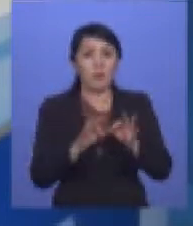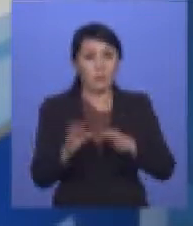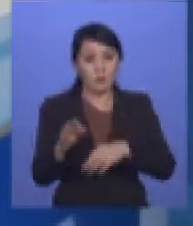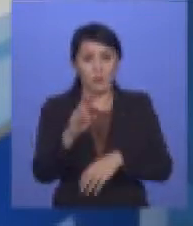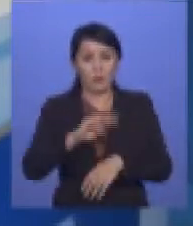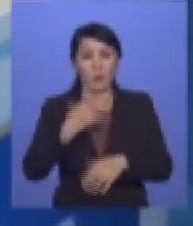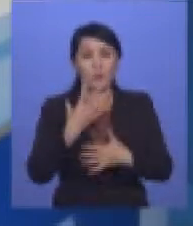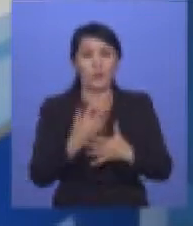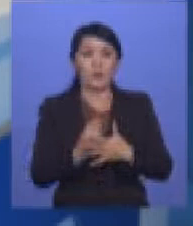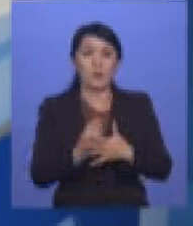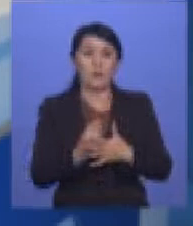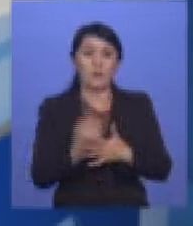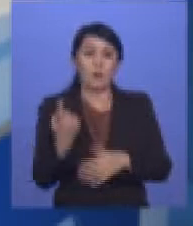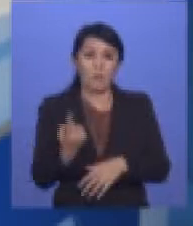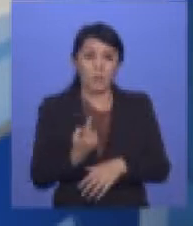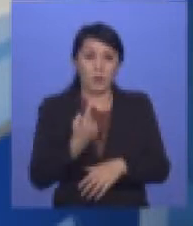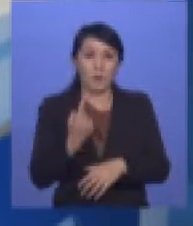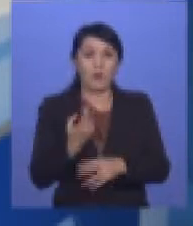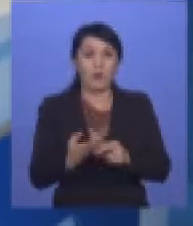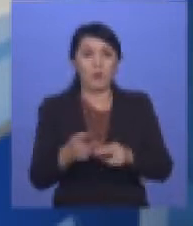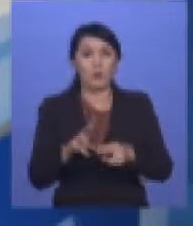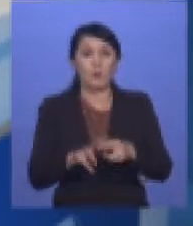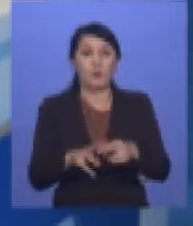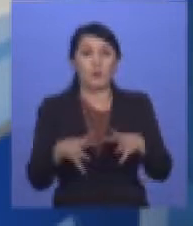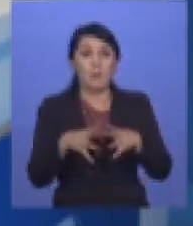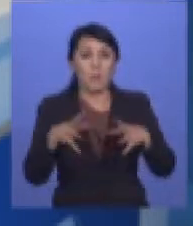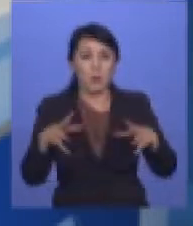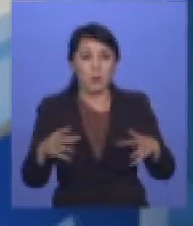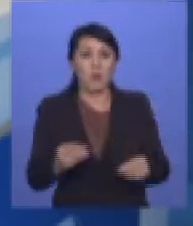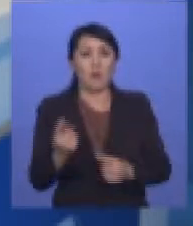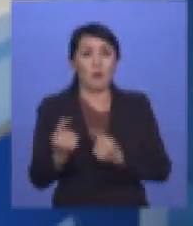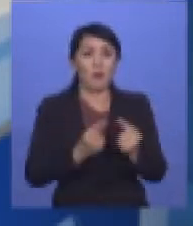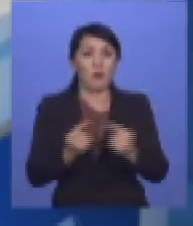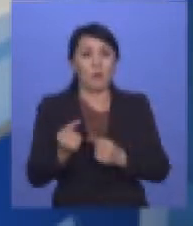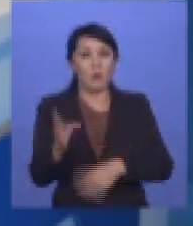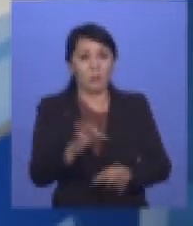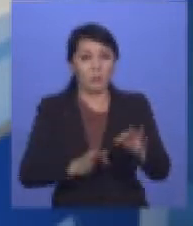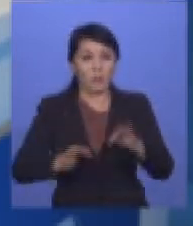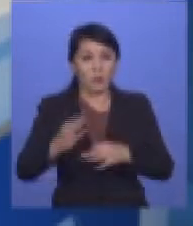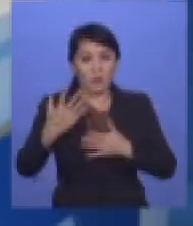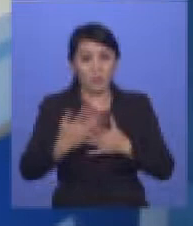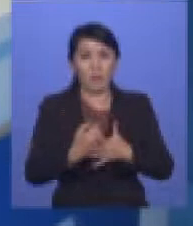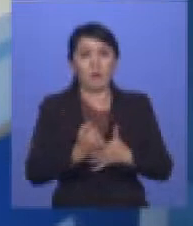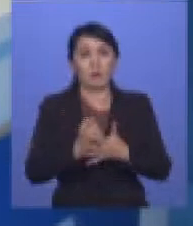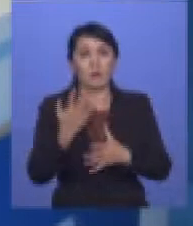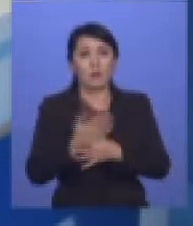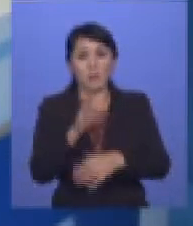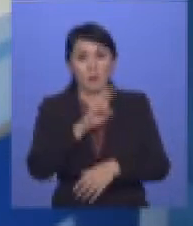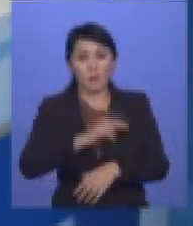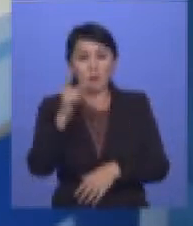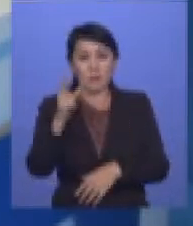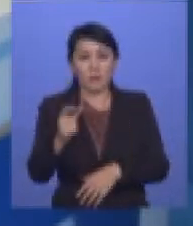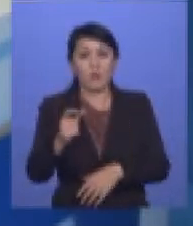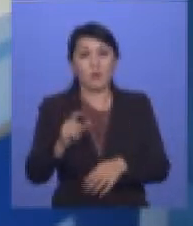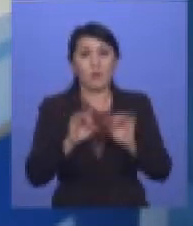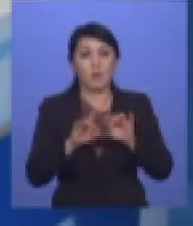жұмыс істеп келеді. Ол өз ісінің маманы болып алған. Сондықтан көктемде сепкен тұқымын күзде мол өнім алуға өз үлесін қосып жүр. Еңбек